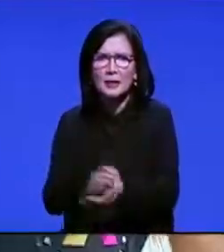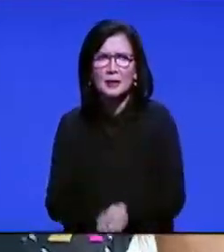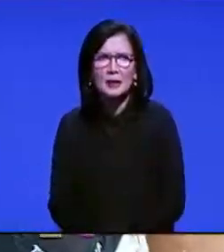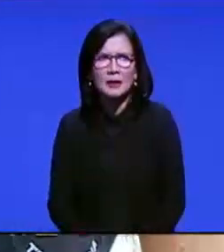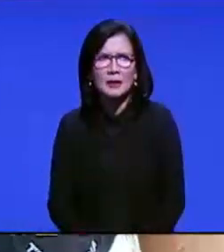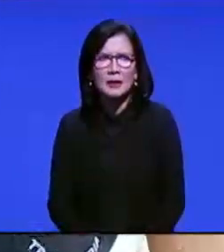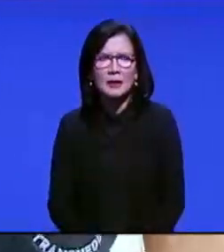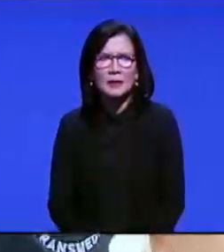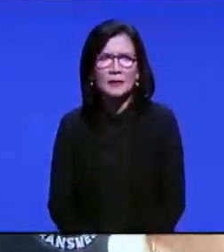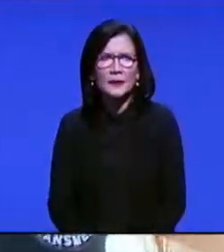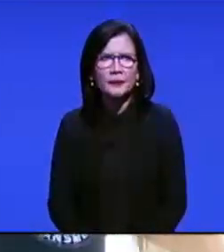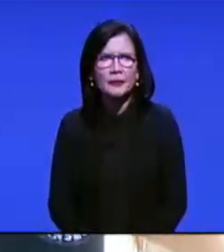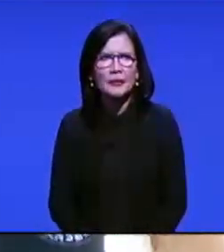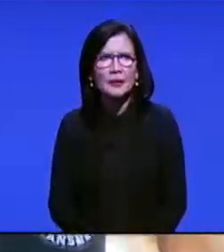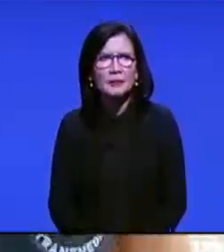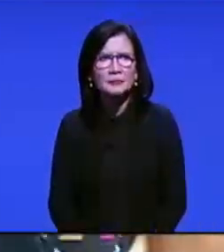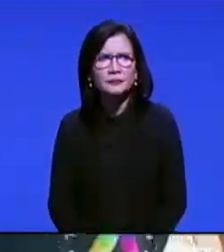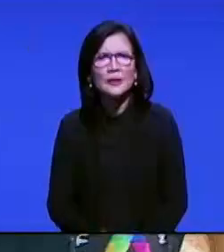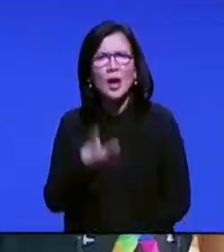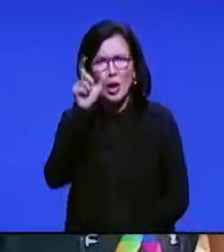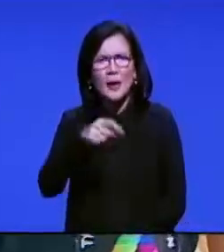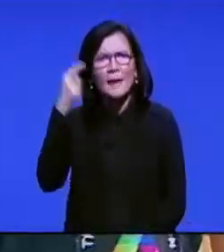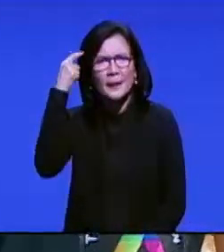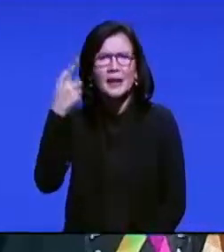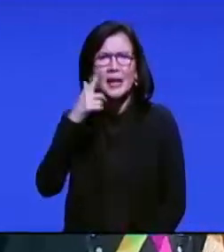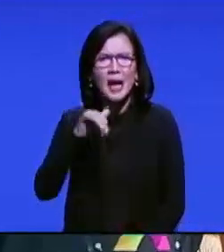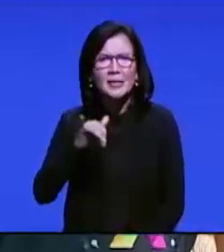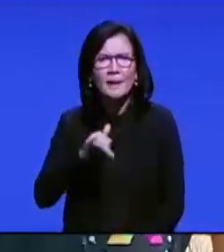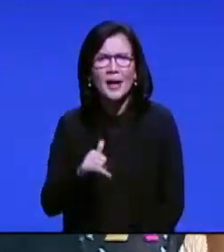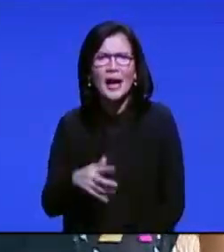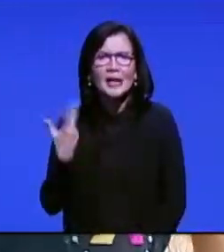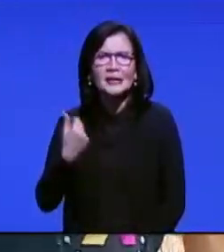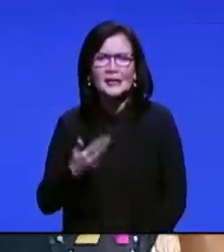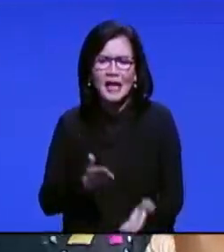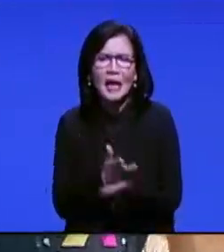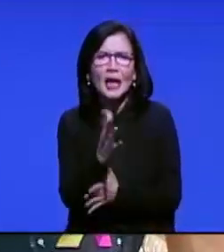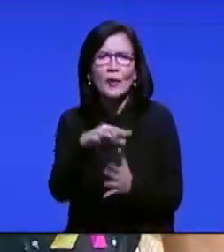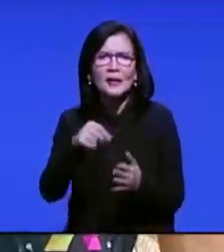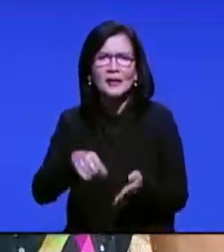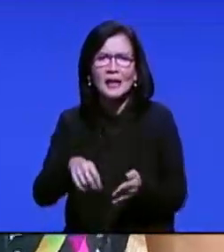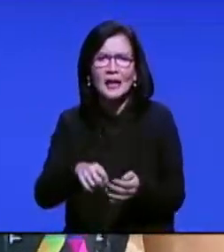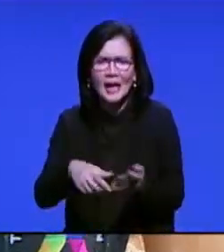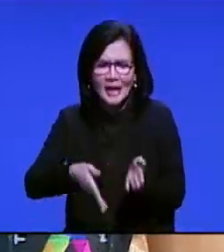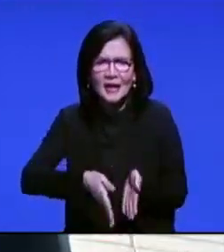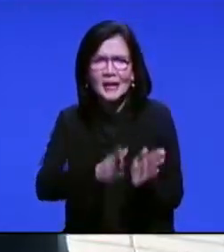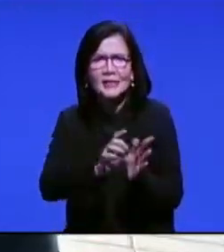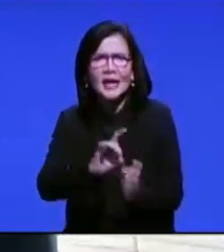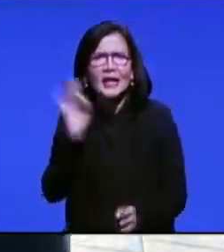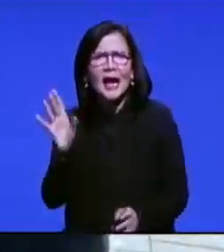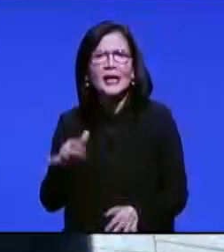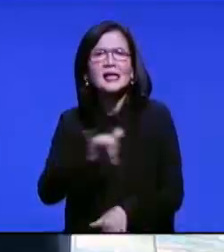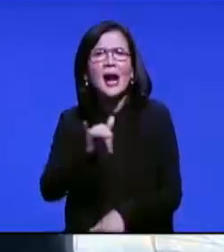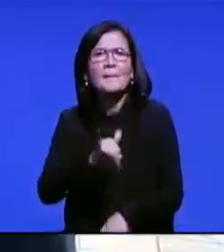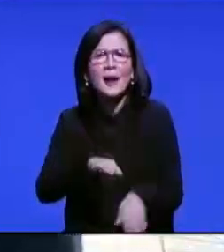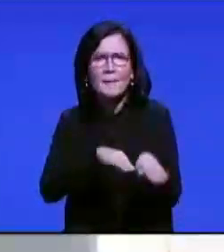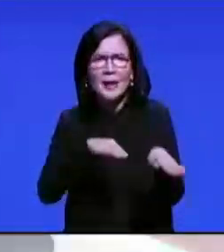Banyak kan orang juga mungkin pikirannya sama, jadi pada lewat jalur alternatif juga, jadi yang di jalur alternatif juga macet.